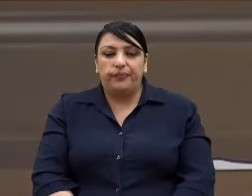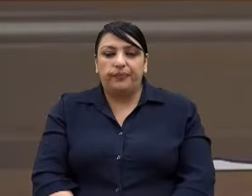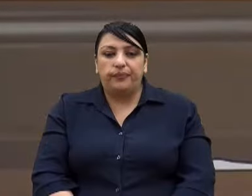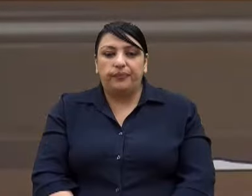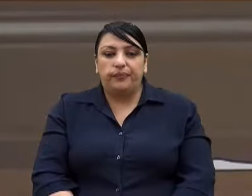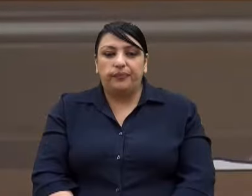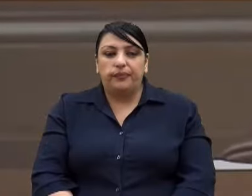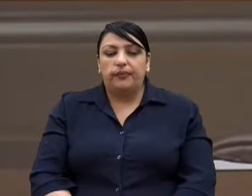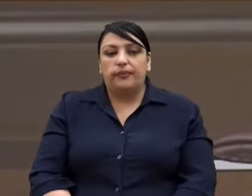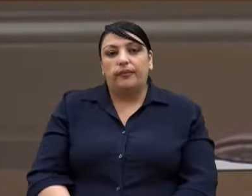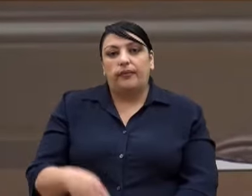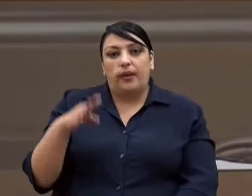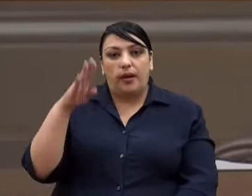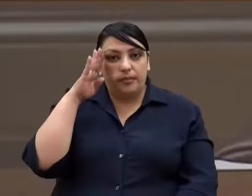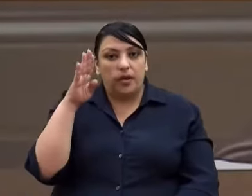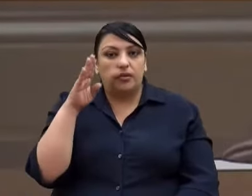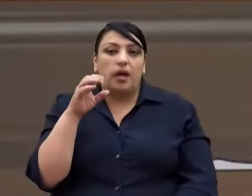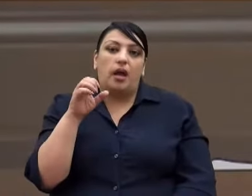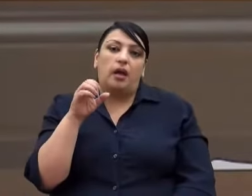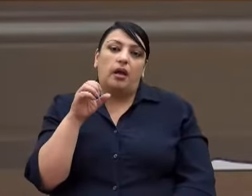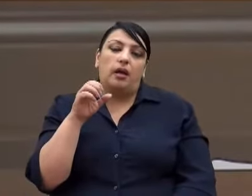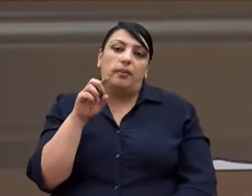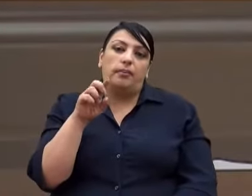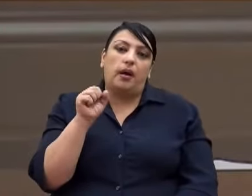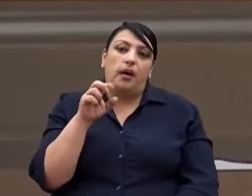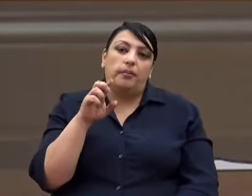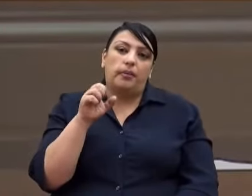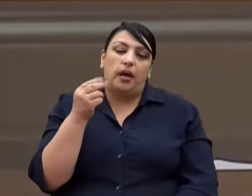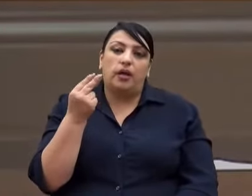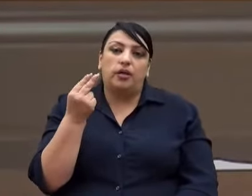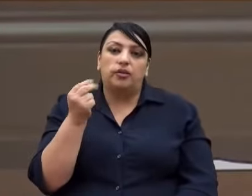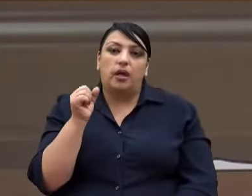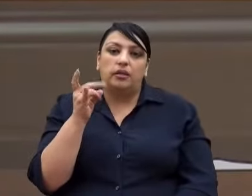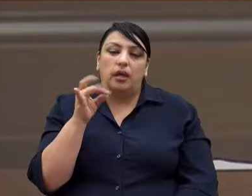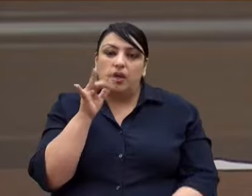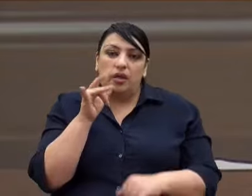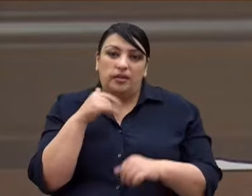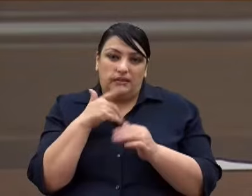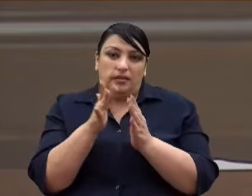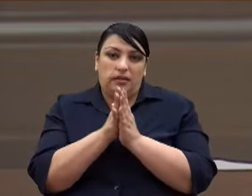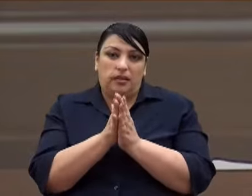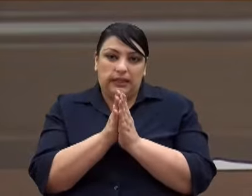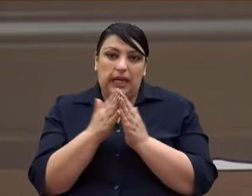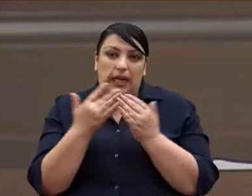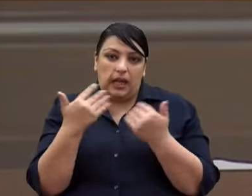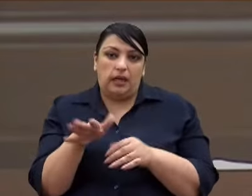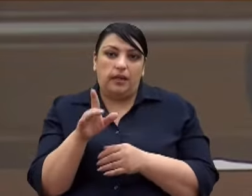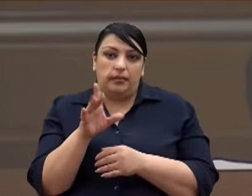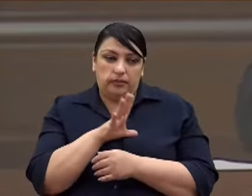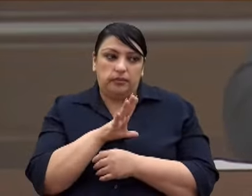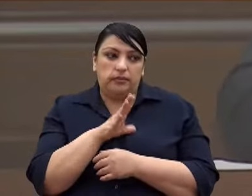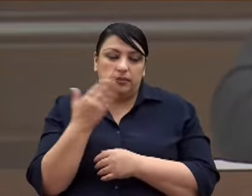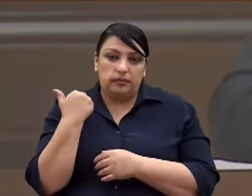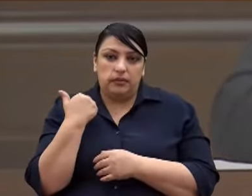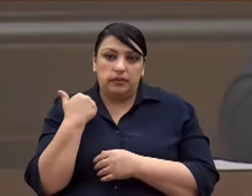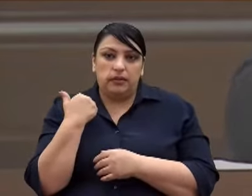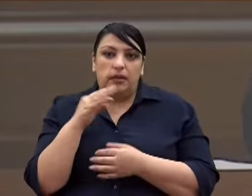Պամբաբա ջան, ես խնդրեցի, չէ՞։ Ժամանակի հետ կապված չէ, այլ